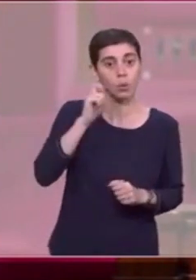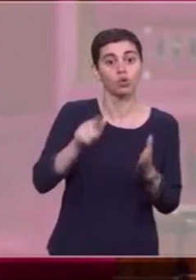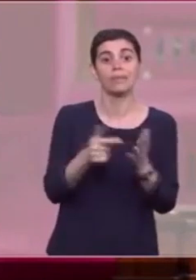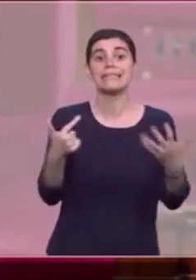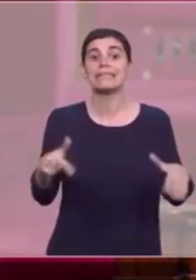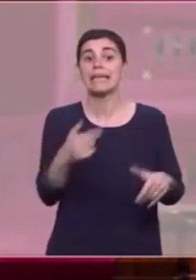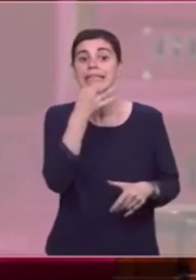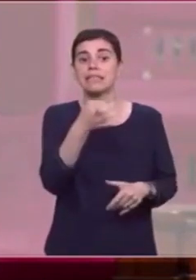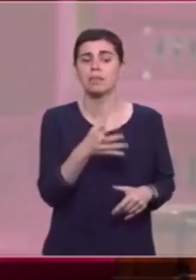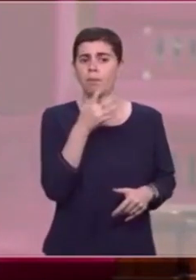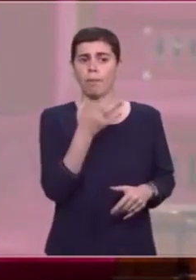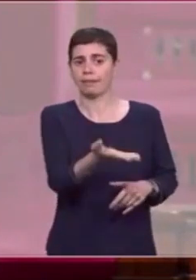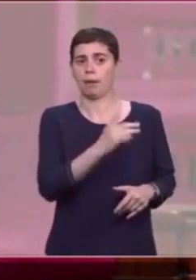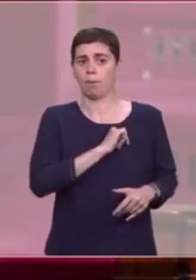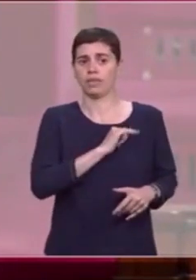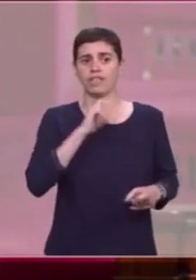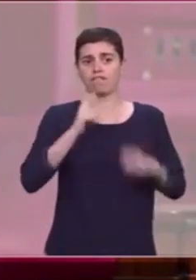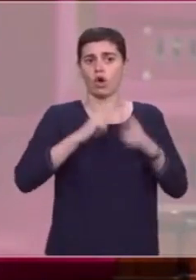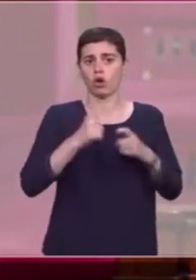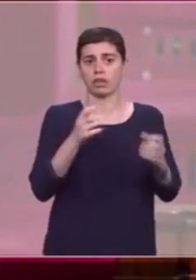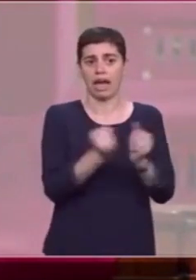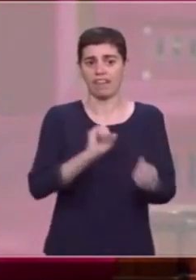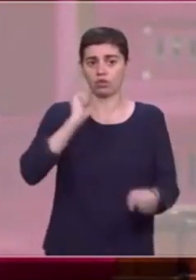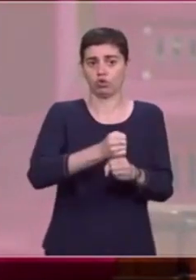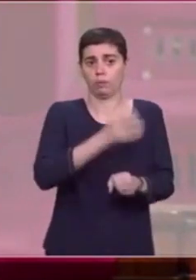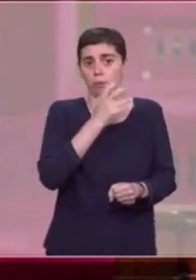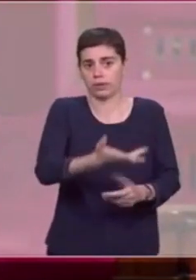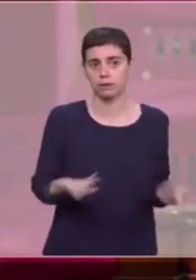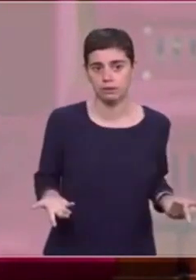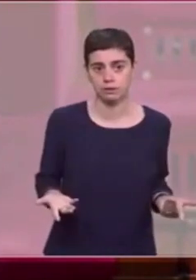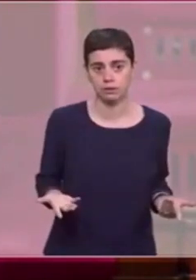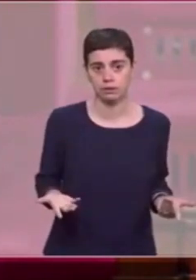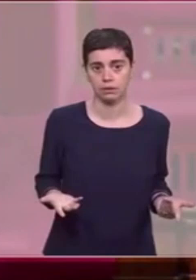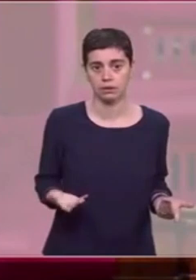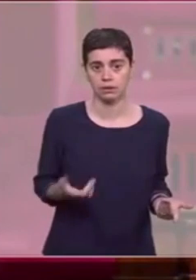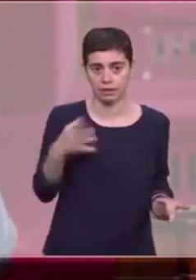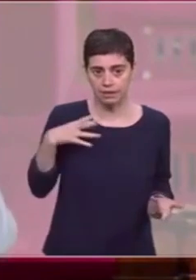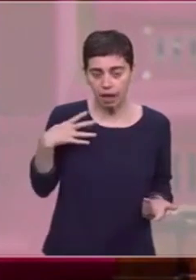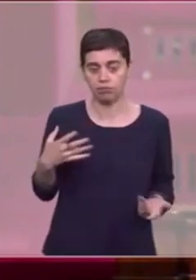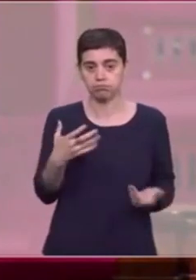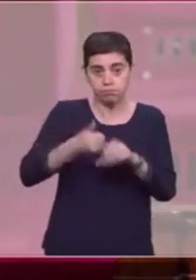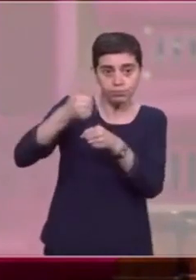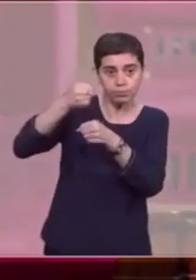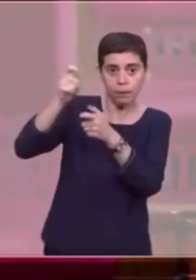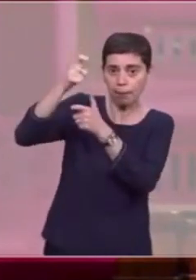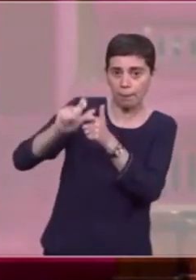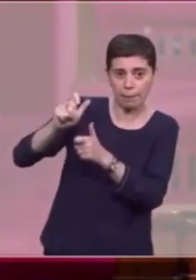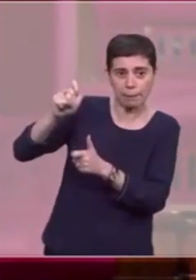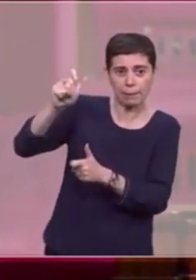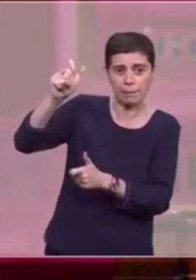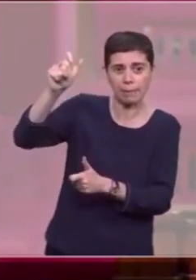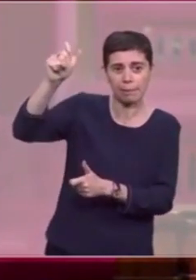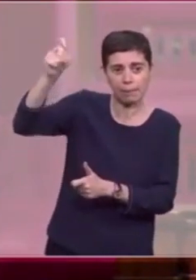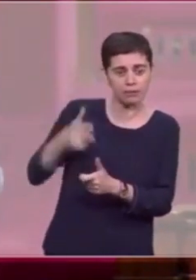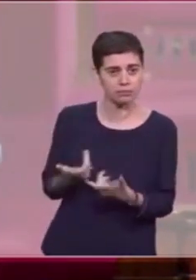Ce n'est pas possible quand il y a une violence policière, qu'il n'y ait aucune sanction dans la hiérarchie policière. Il y a un commissaire de police, un directeur départemental de la